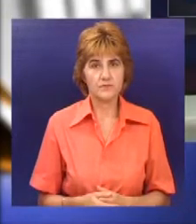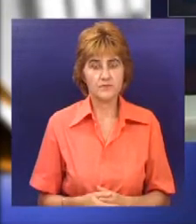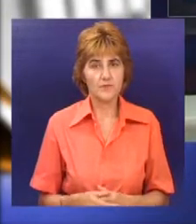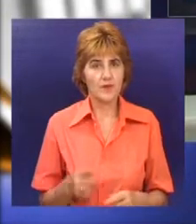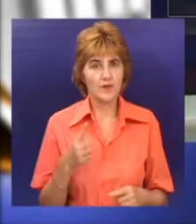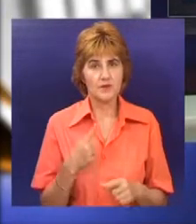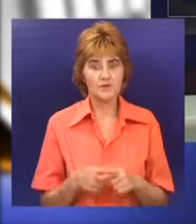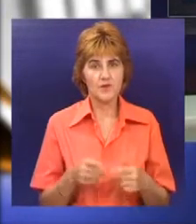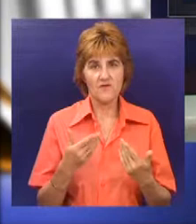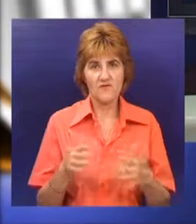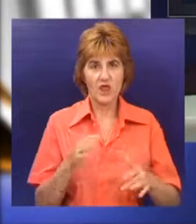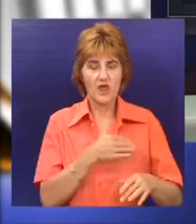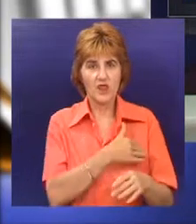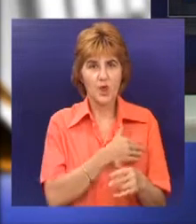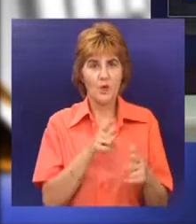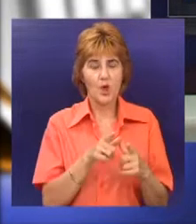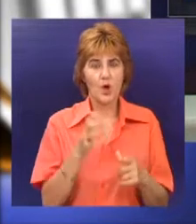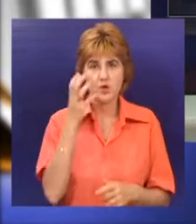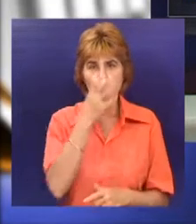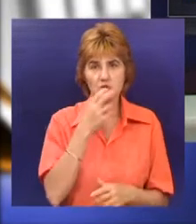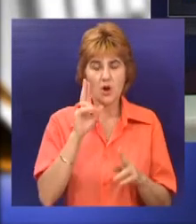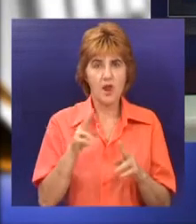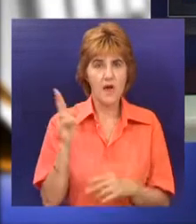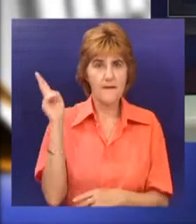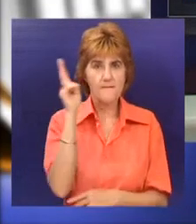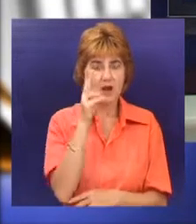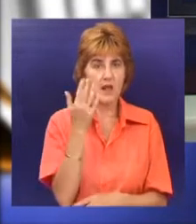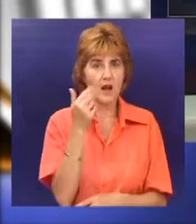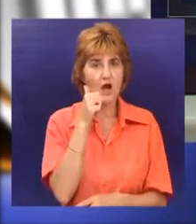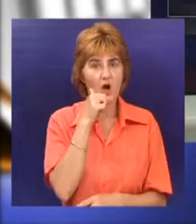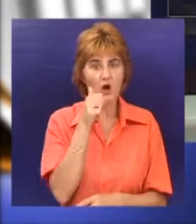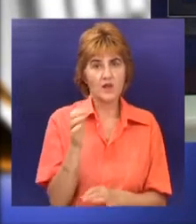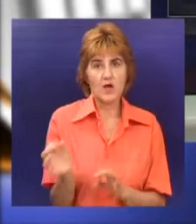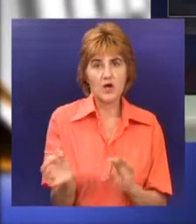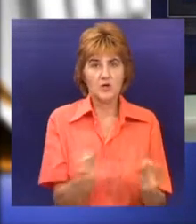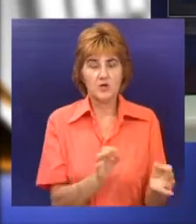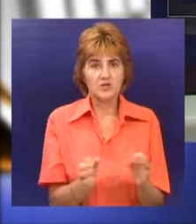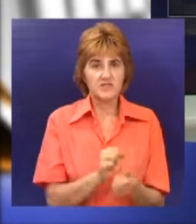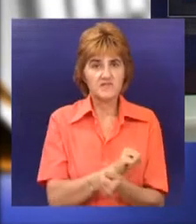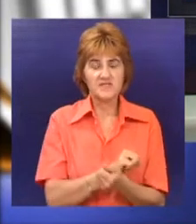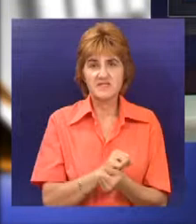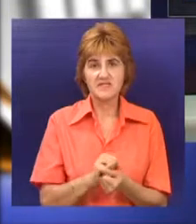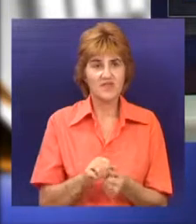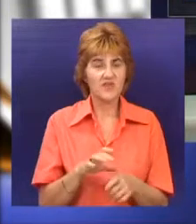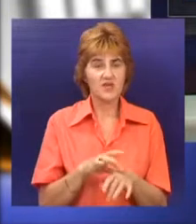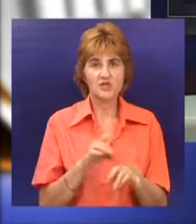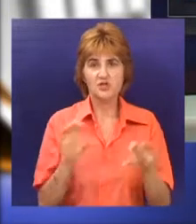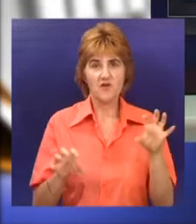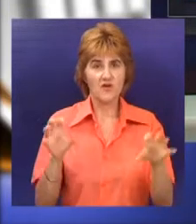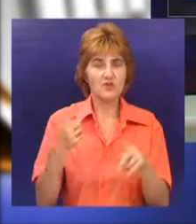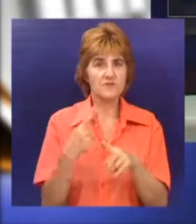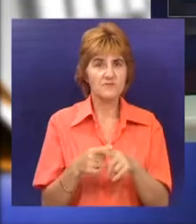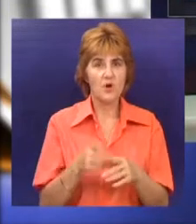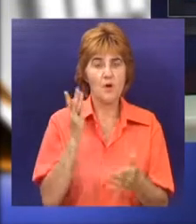Zbog tropskih temperatura u Zoološkom vrtu na Paliću već nekoliko dana radi se na osvežavanju svih životinja, pogotovo onih koji su